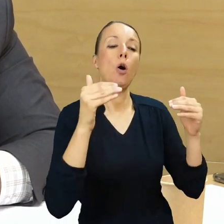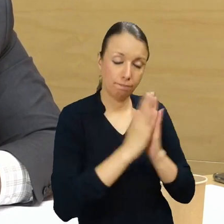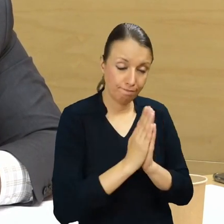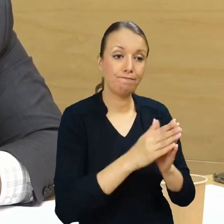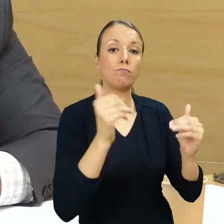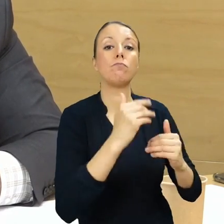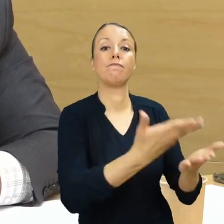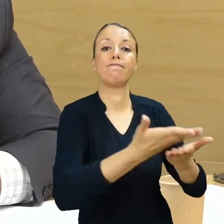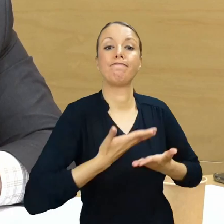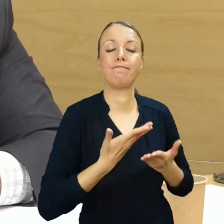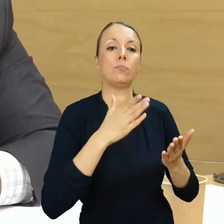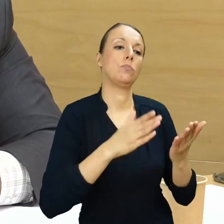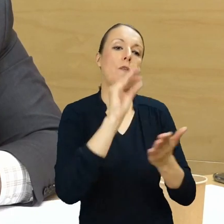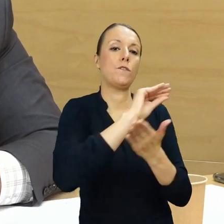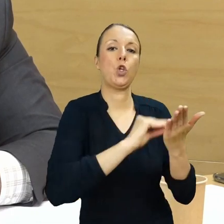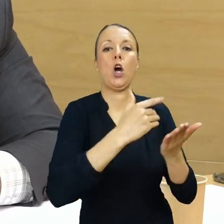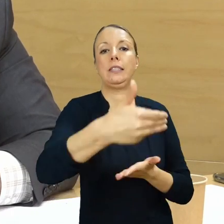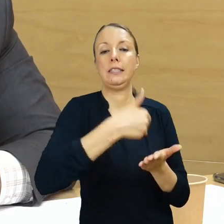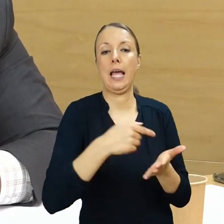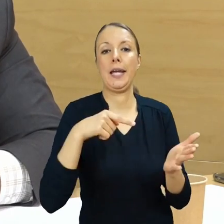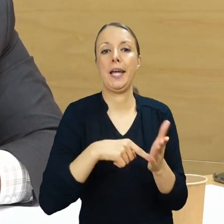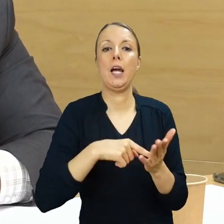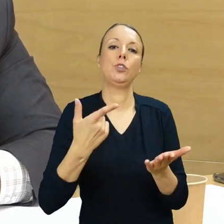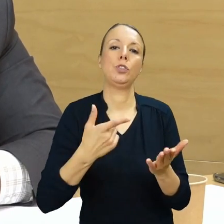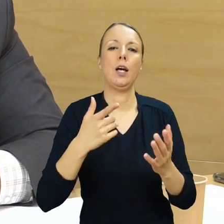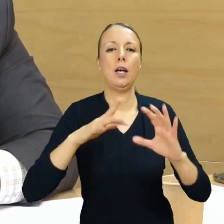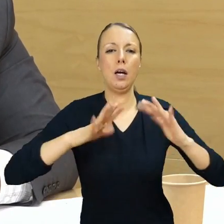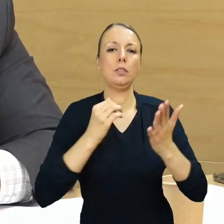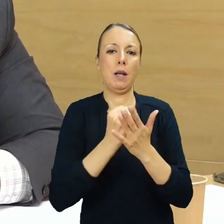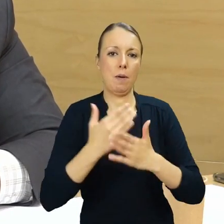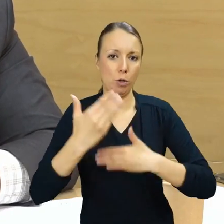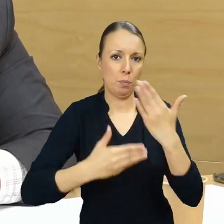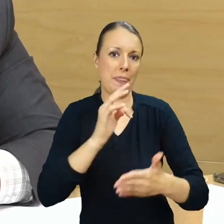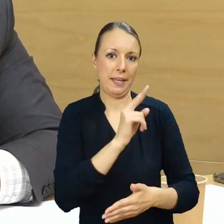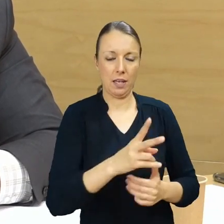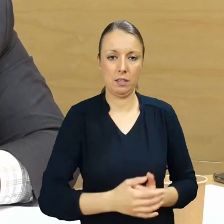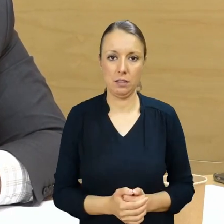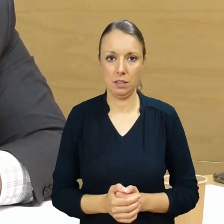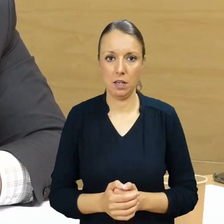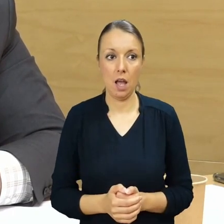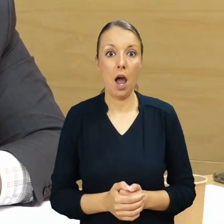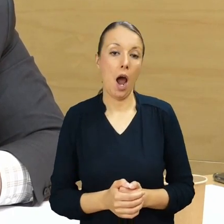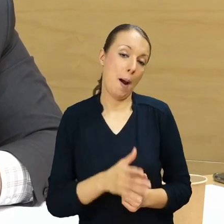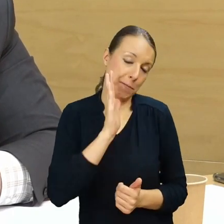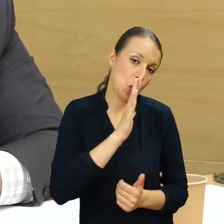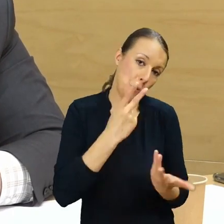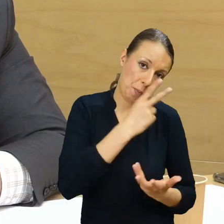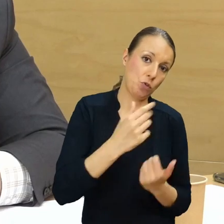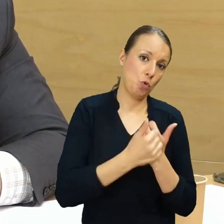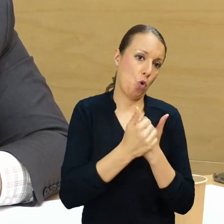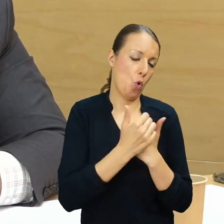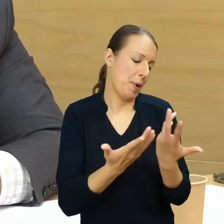trybie postępowania przed Trybunałem Konstytucyjnym, a o wgląd do dokumentów sobie zobaczysz. My powiedzieliśmy,